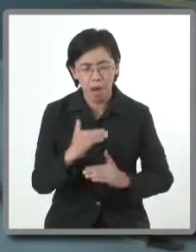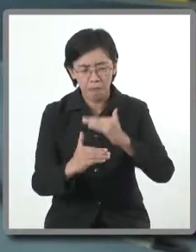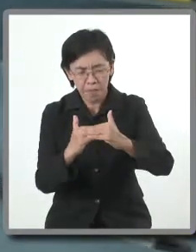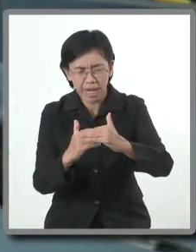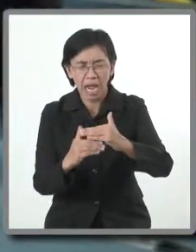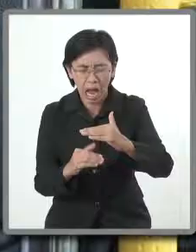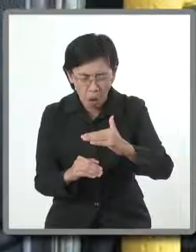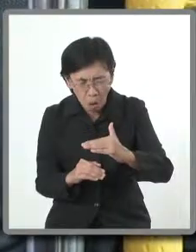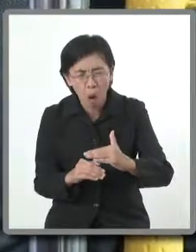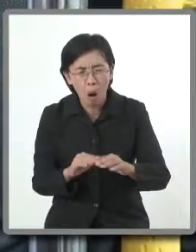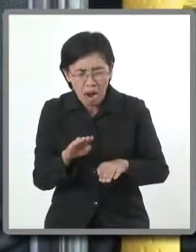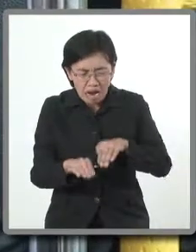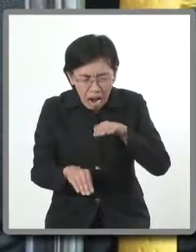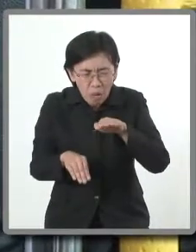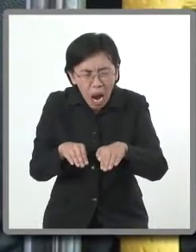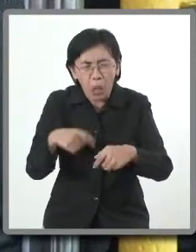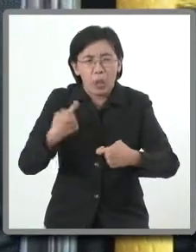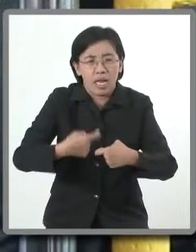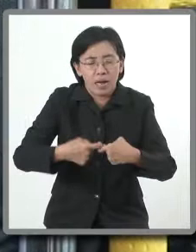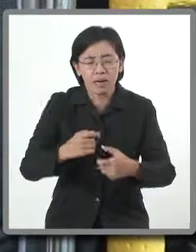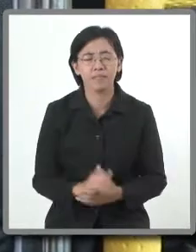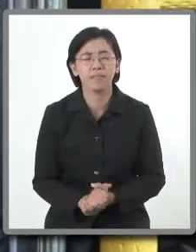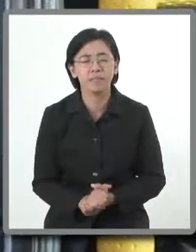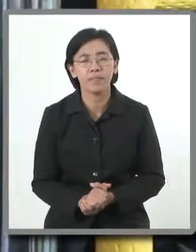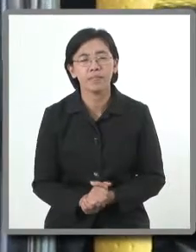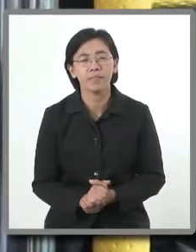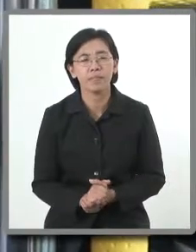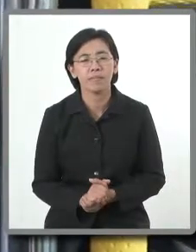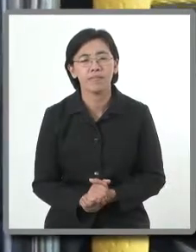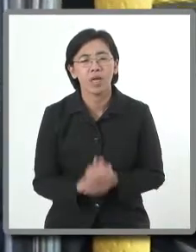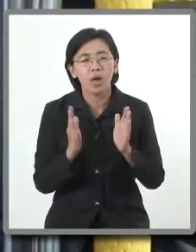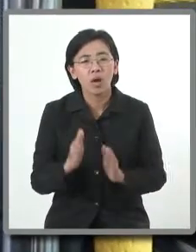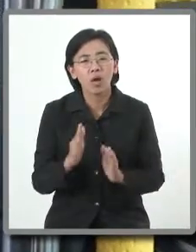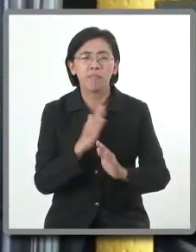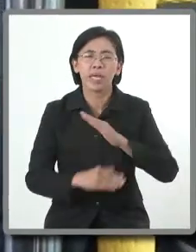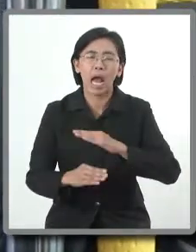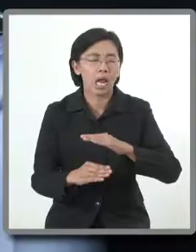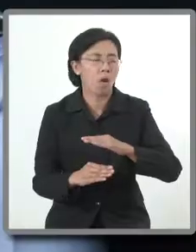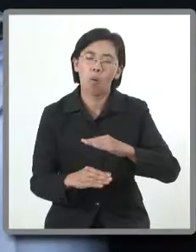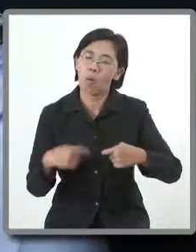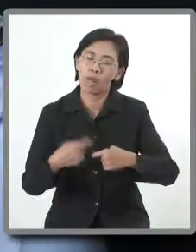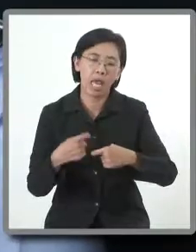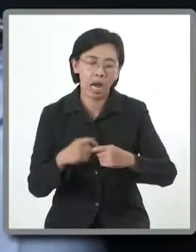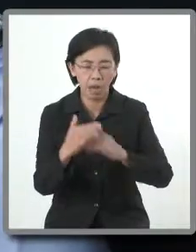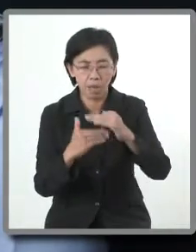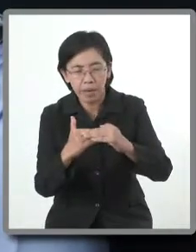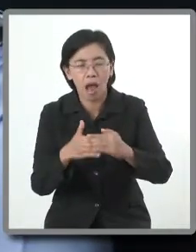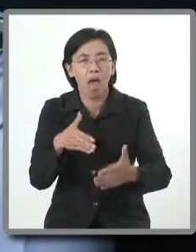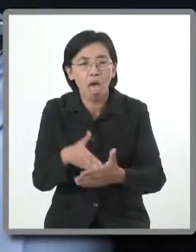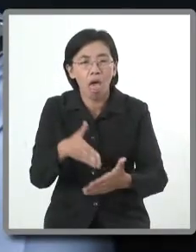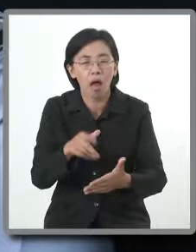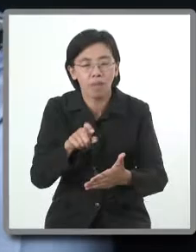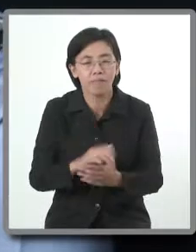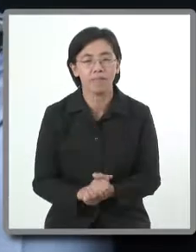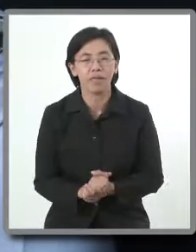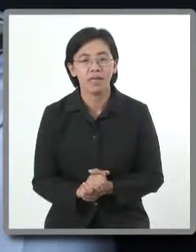เขาก้าวขึ้นยากหน่อยแล้วก็ไม่ผู้พิการขึ้นไม่ได้ส่วนรถเมล์ใหม่ผู้